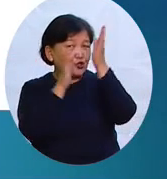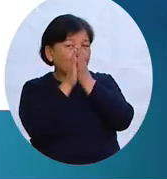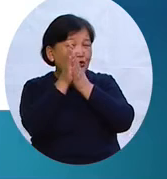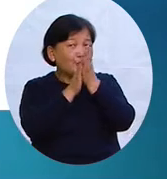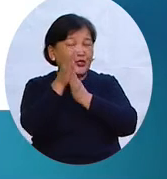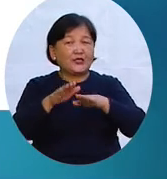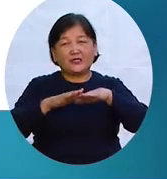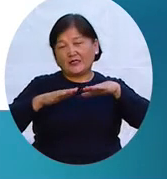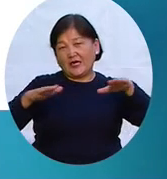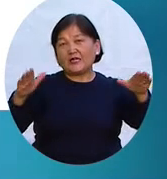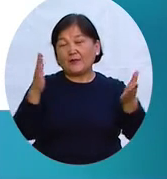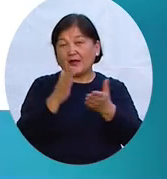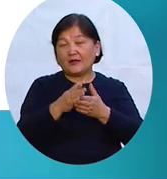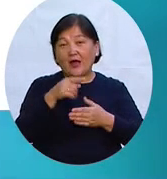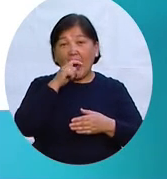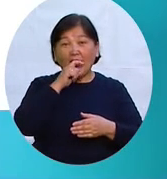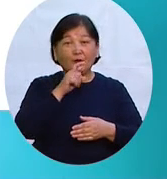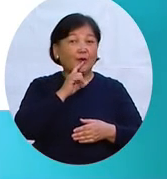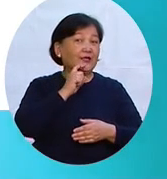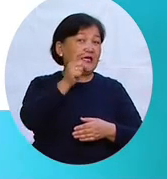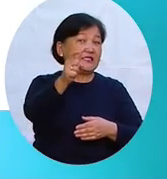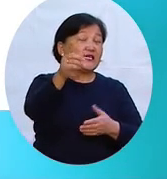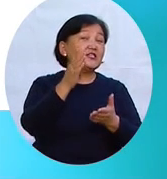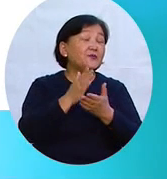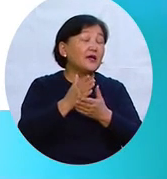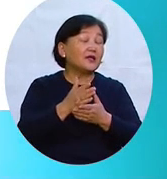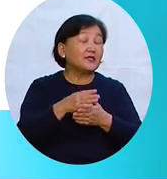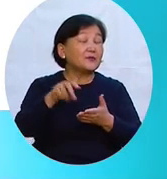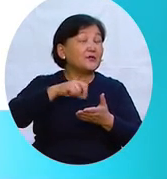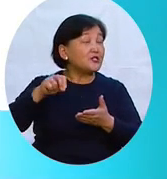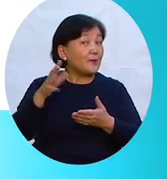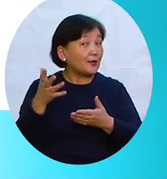Хаврын шүнийн талд адуу янцхаж байна гэж хэлсэн байж болно.